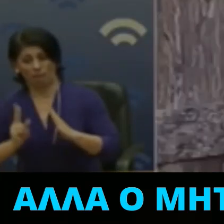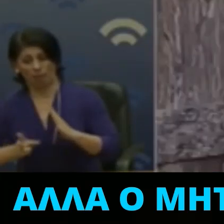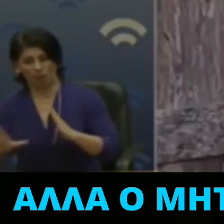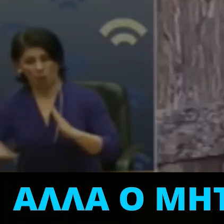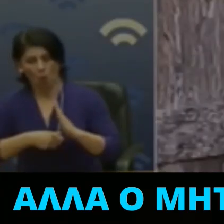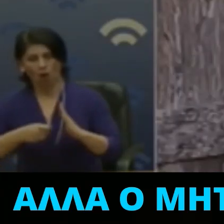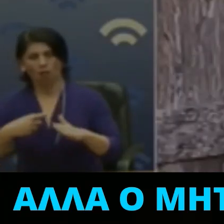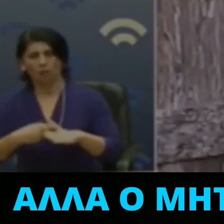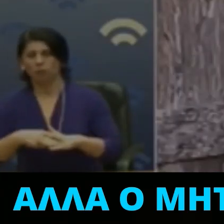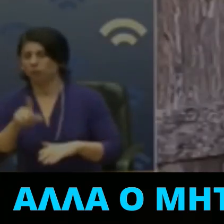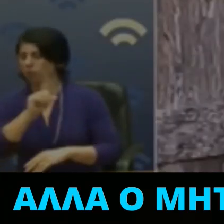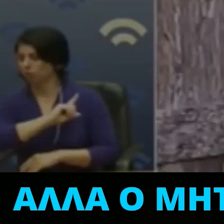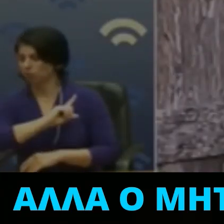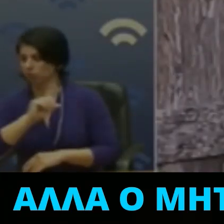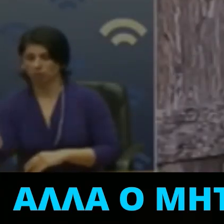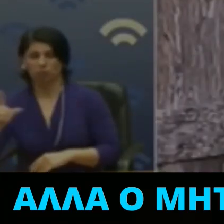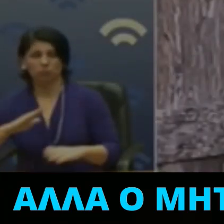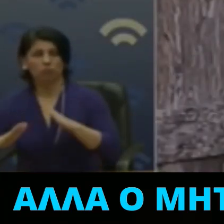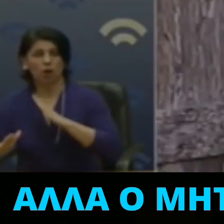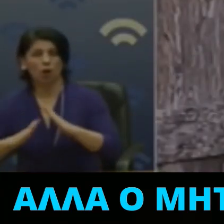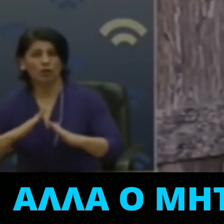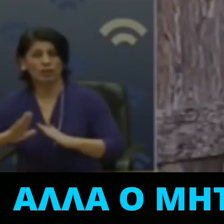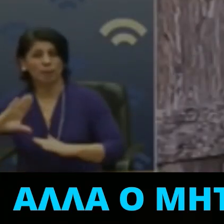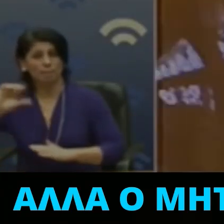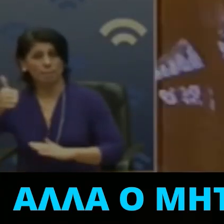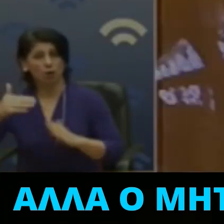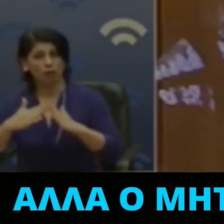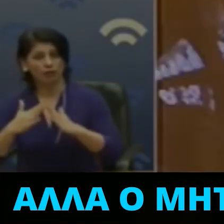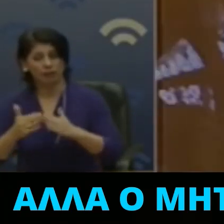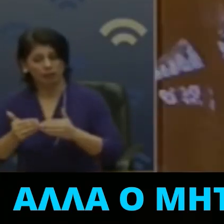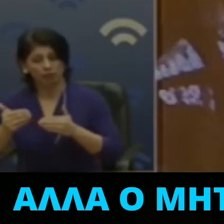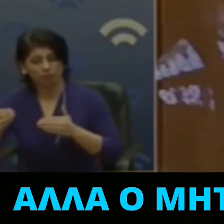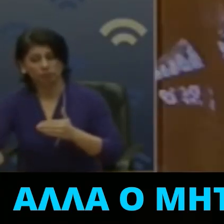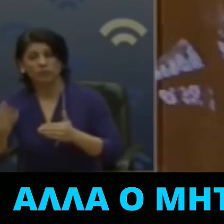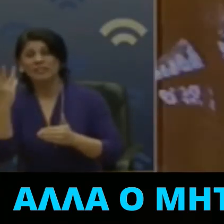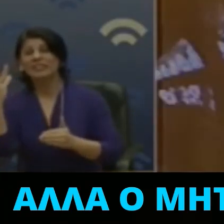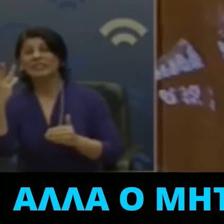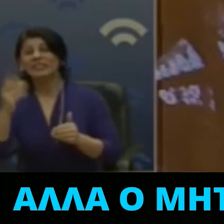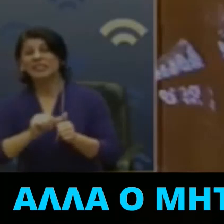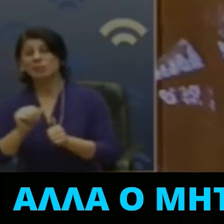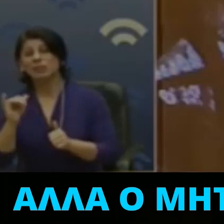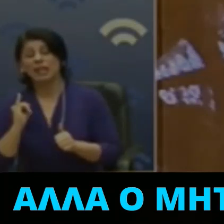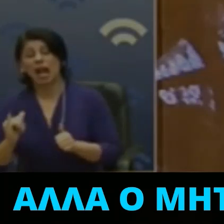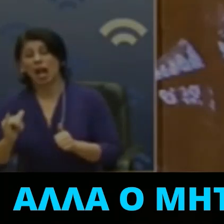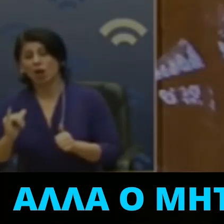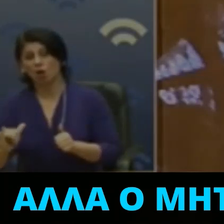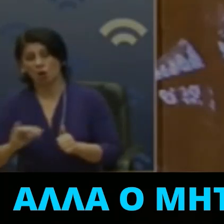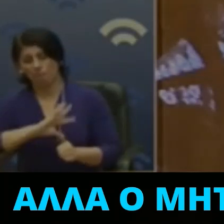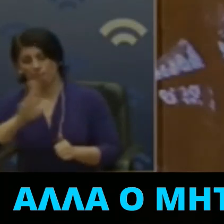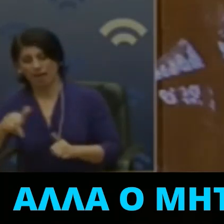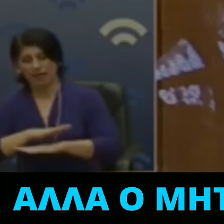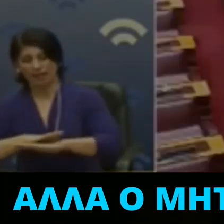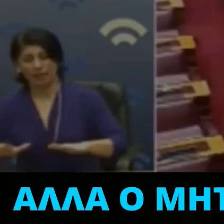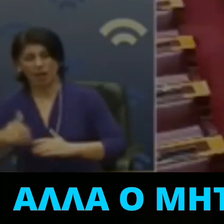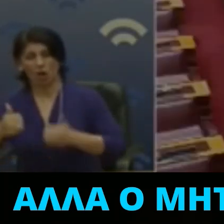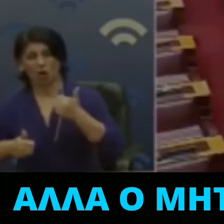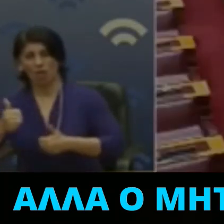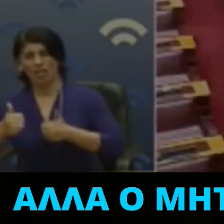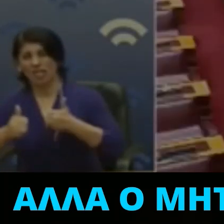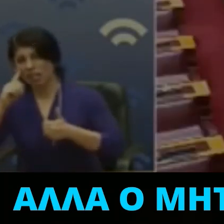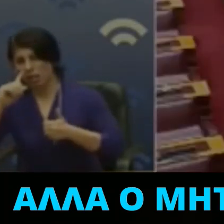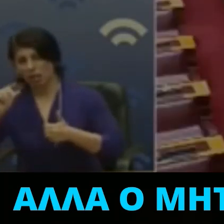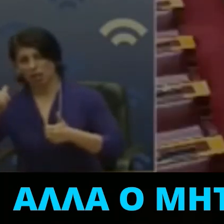πρώτης κατοικίας θα παραταθεί για 3 μήνες ακόμα, ως το τέλος Ιουλίου του 2020.